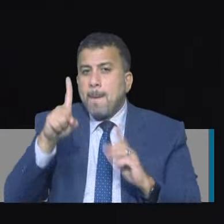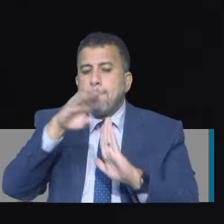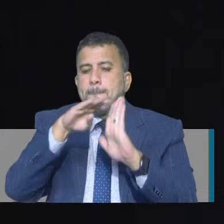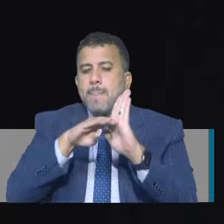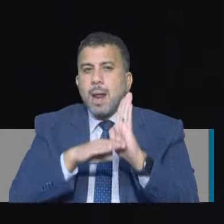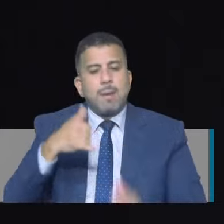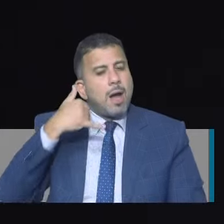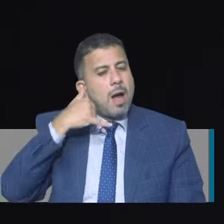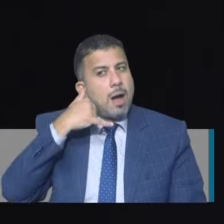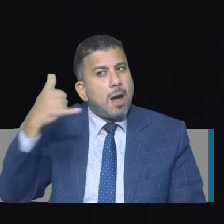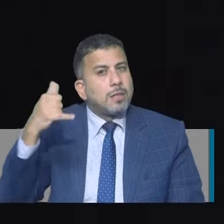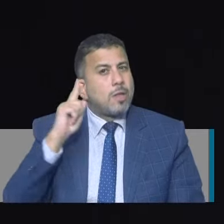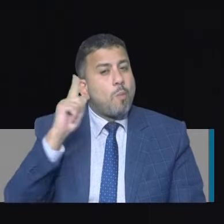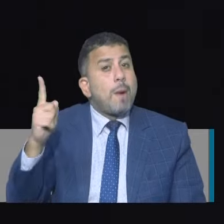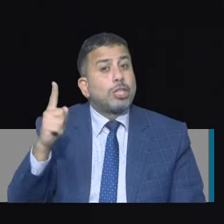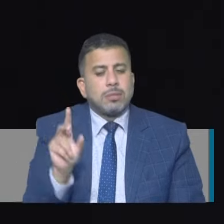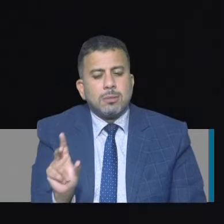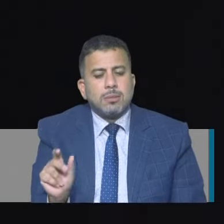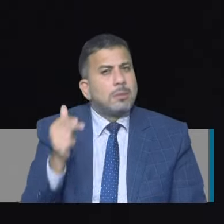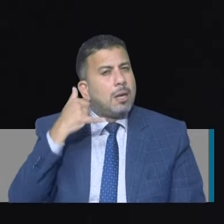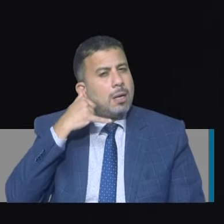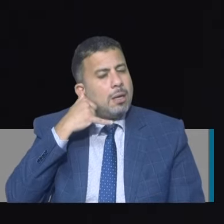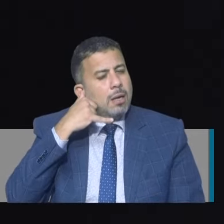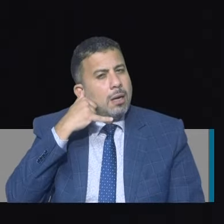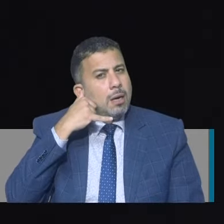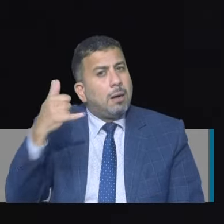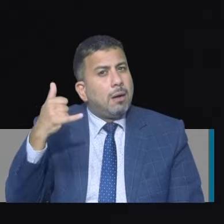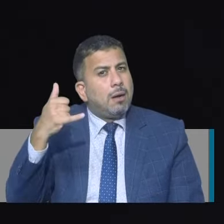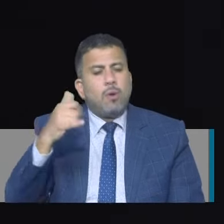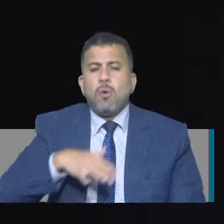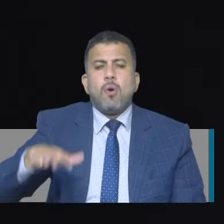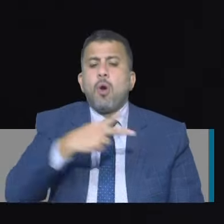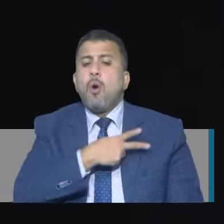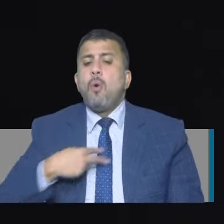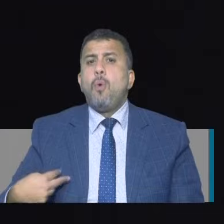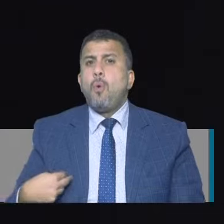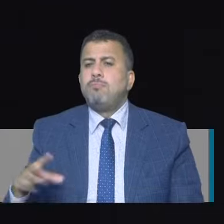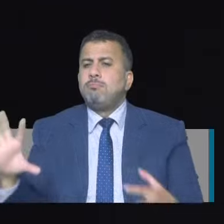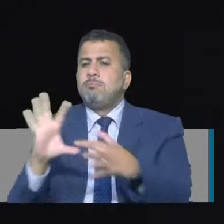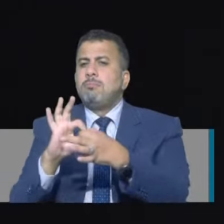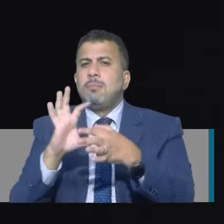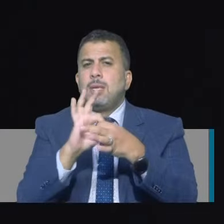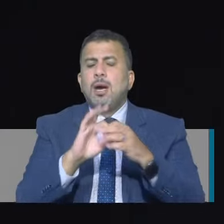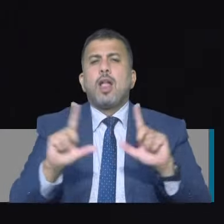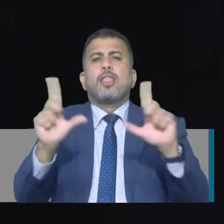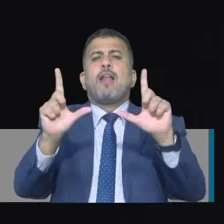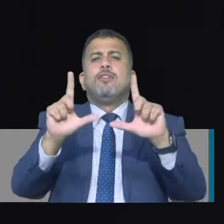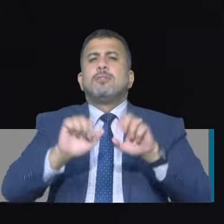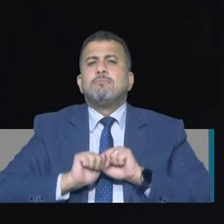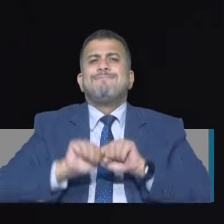الخط المباشر الذي يصل الجمهور بالحكومه عبر الهواء